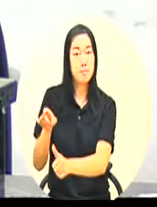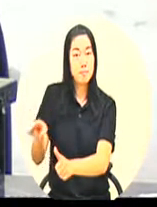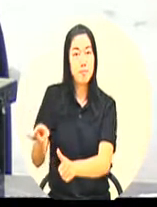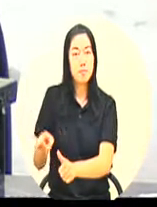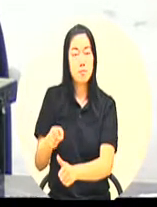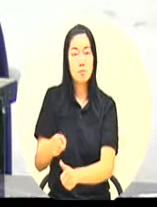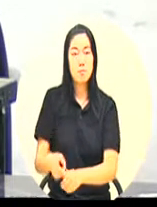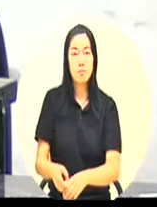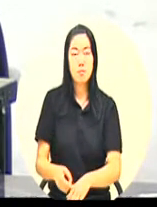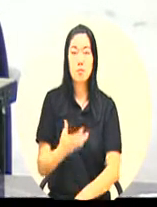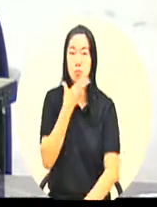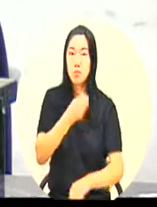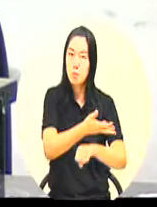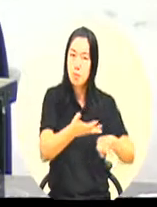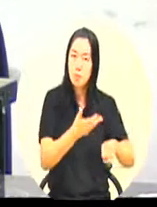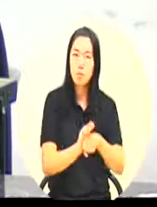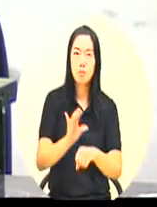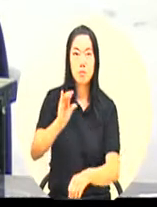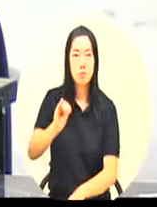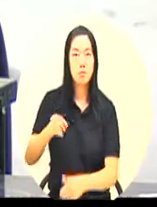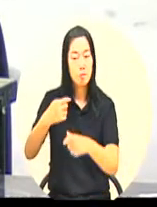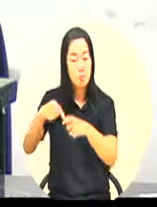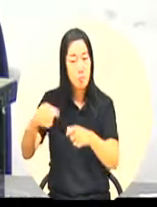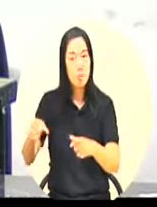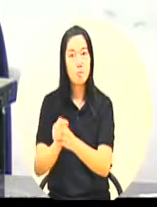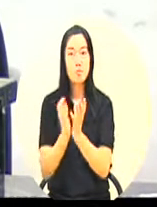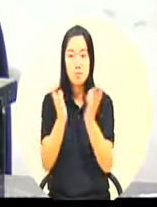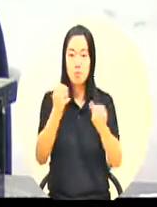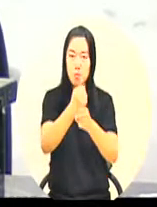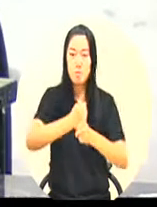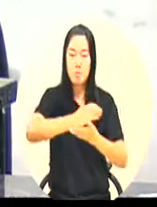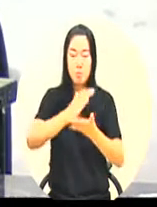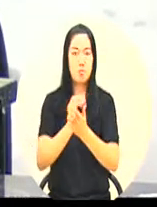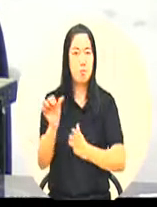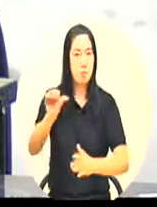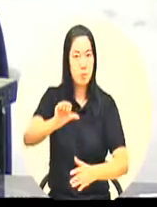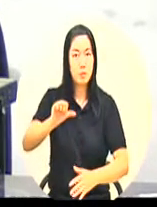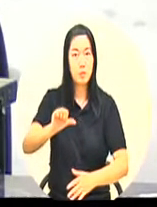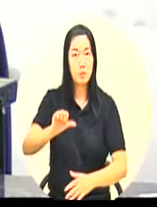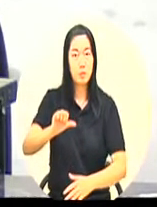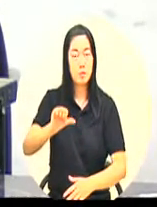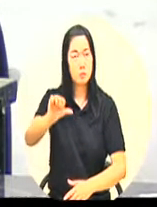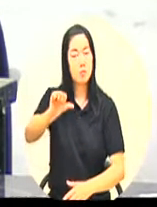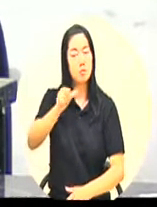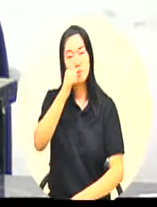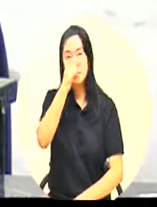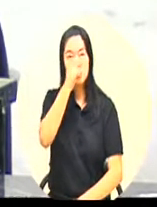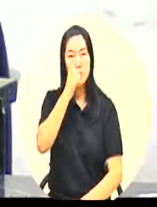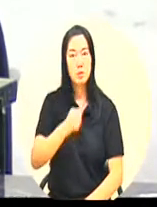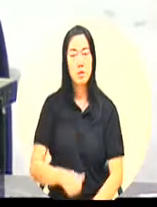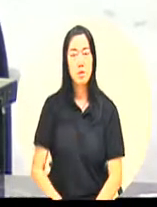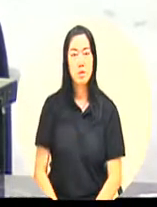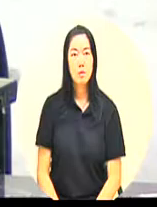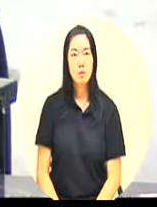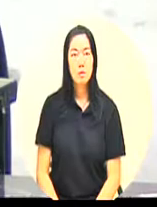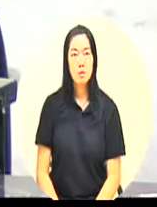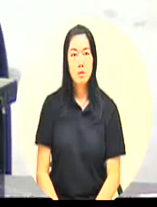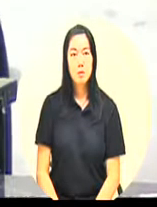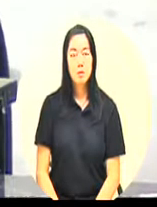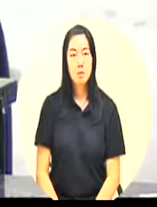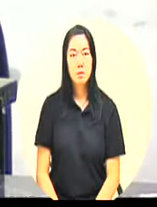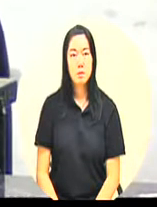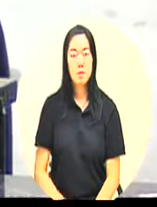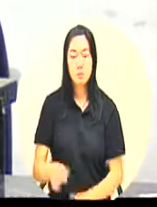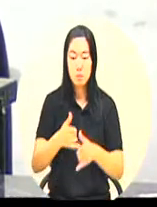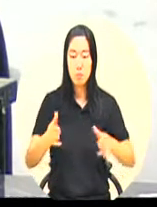岛、茨城、立木、千叶、群马等县发生的核灾的食品。那因此，民进